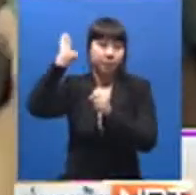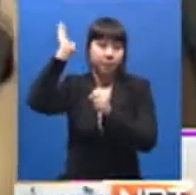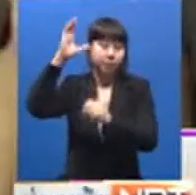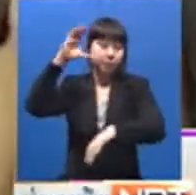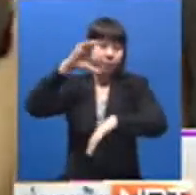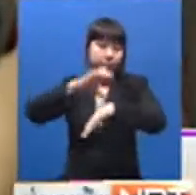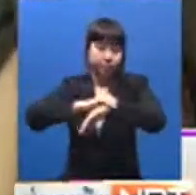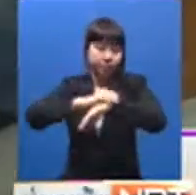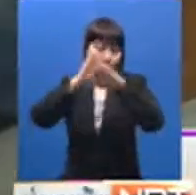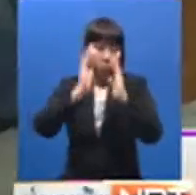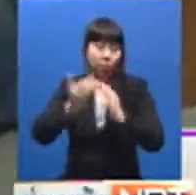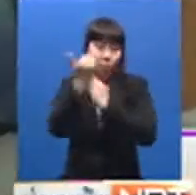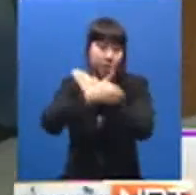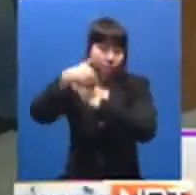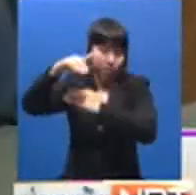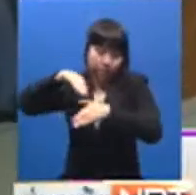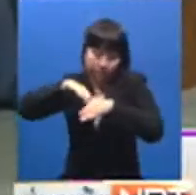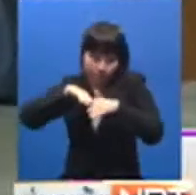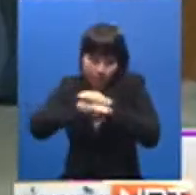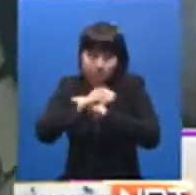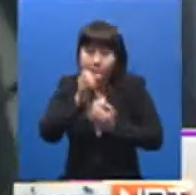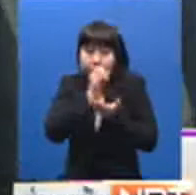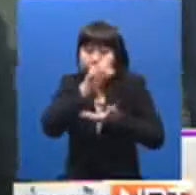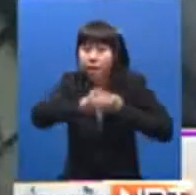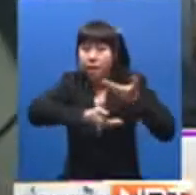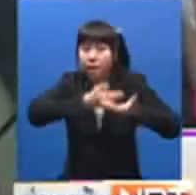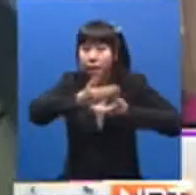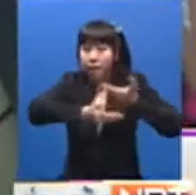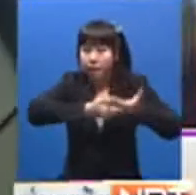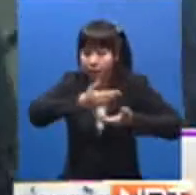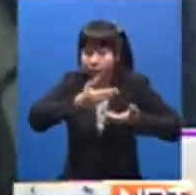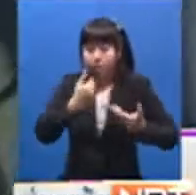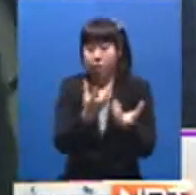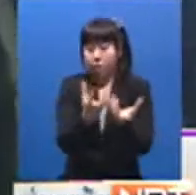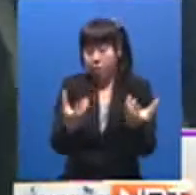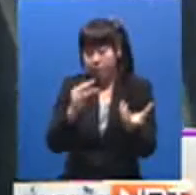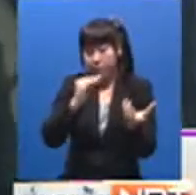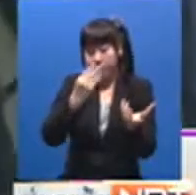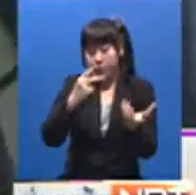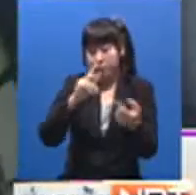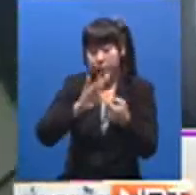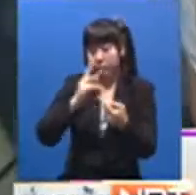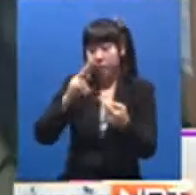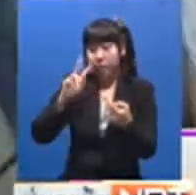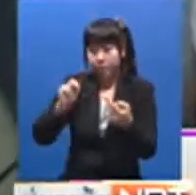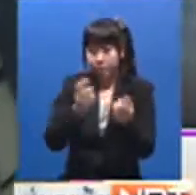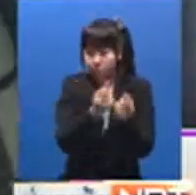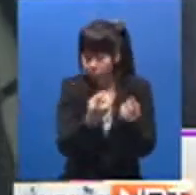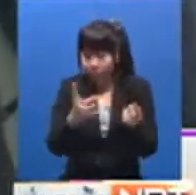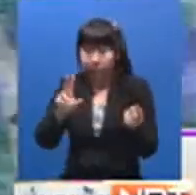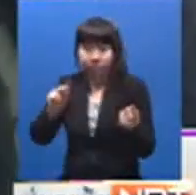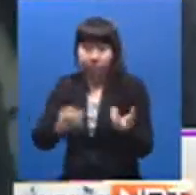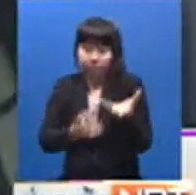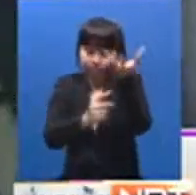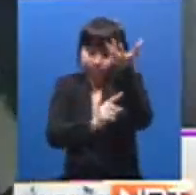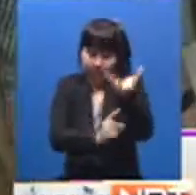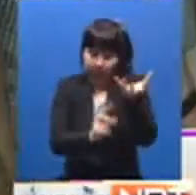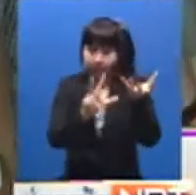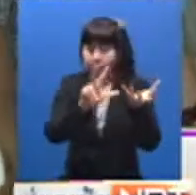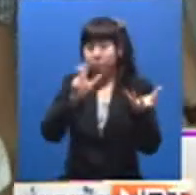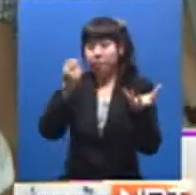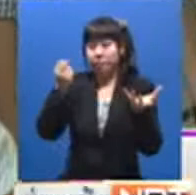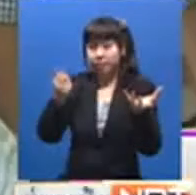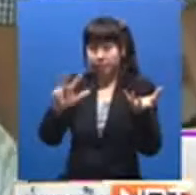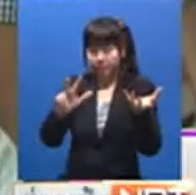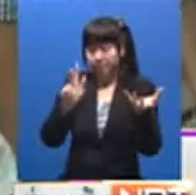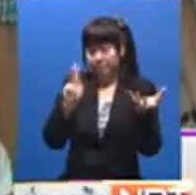กุมผู้ต้องหาชาวต่างชาติลักลอบค้ายาเสพติดพร้อมกับยึดของกลางเป็นโคเคน 30ก้อนน้ำหนัก 313